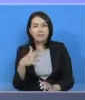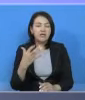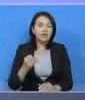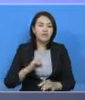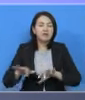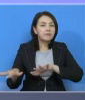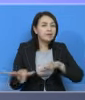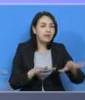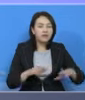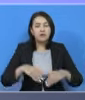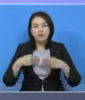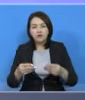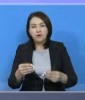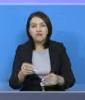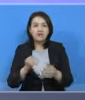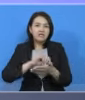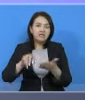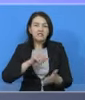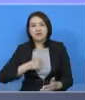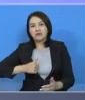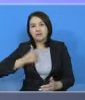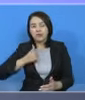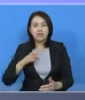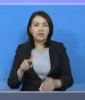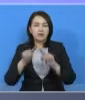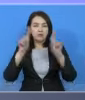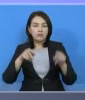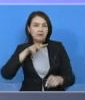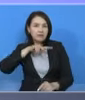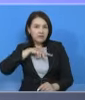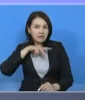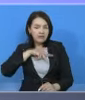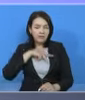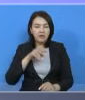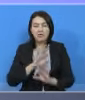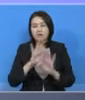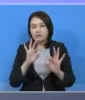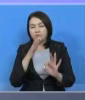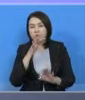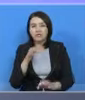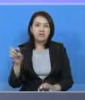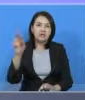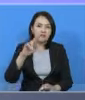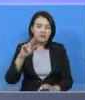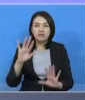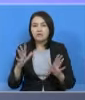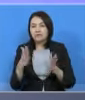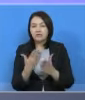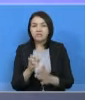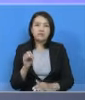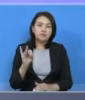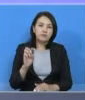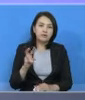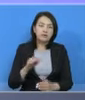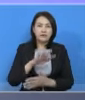торжественная церемония с вручением военных билетов, а также грамот и нагрудных знаков отличившимся во время январских событий. Динара